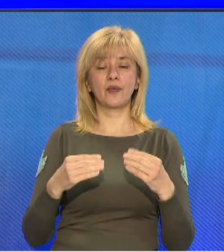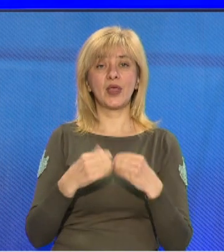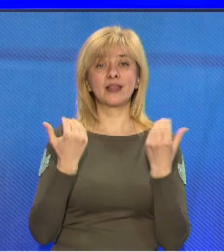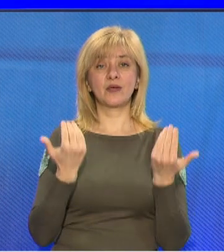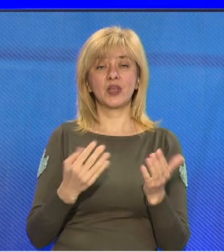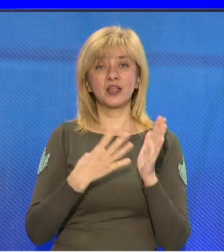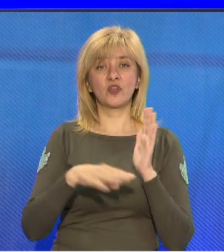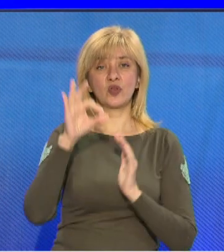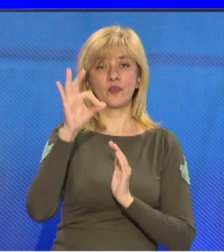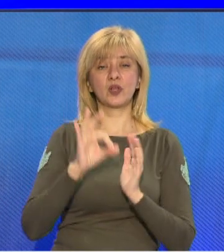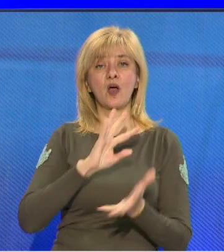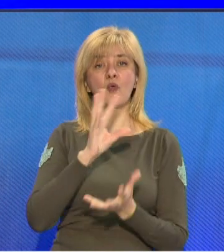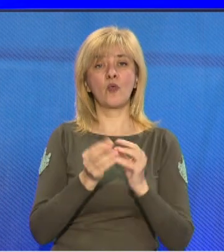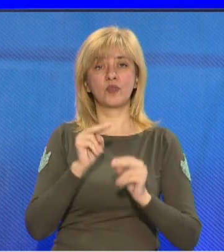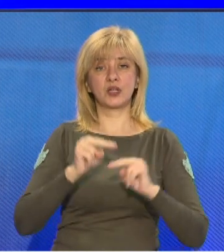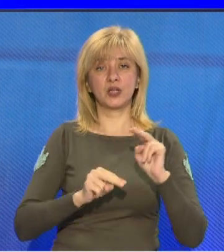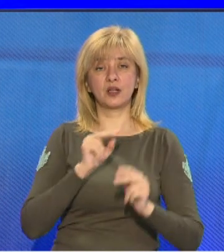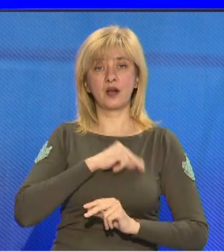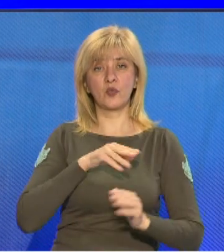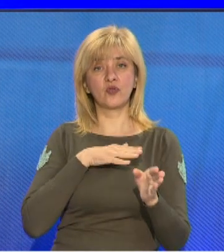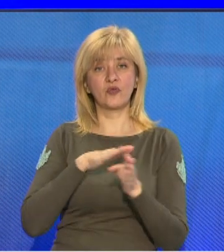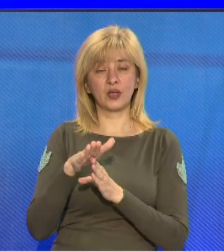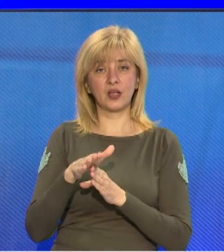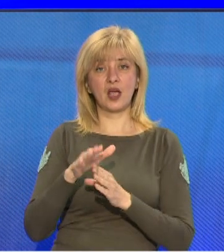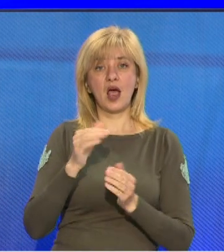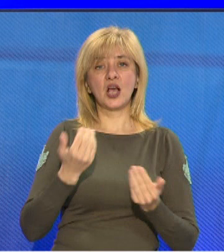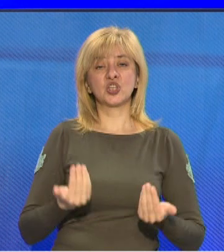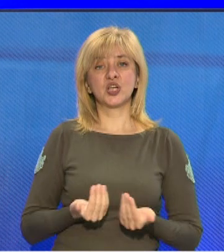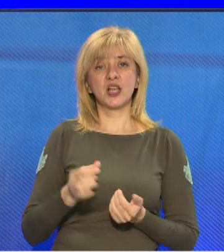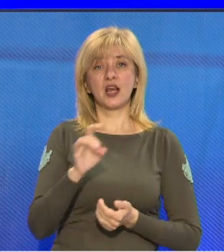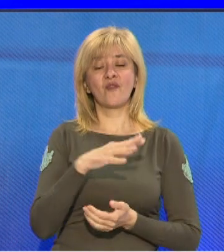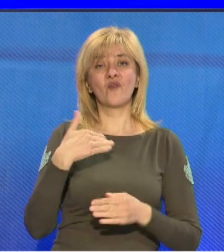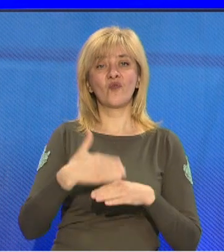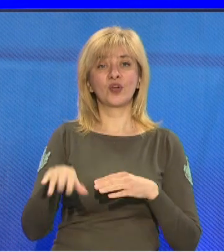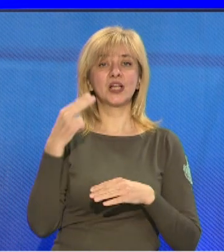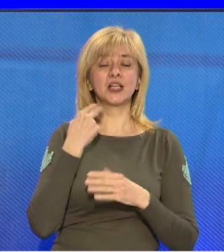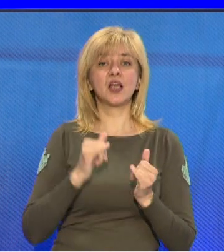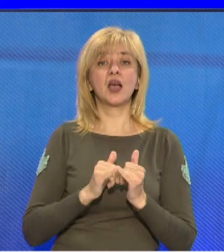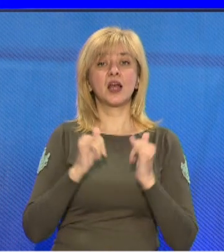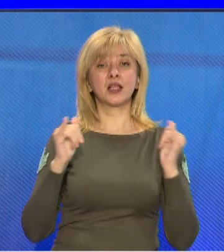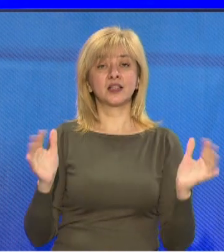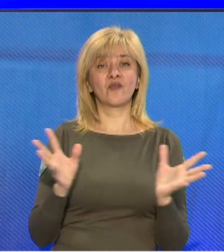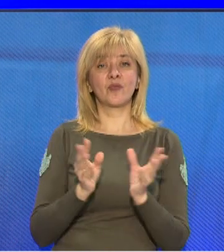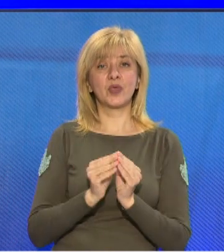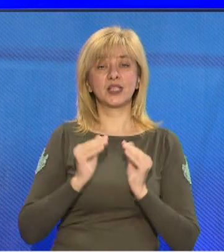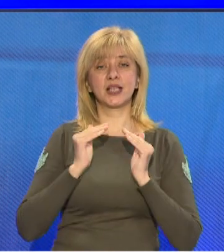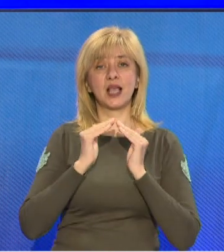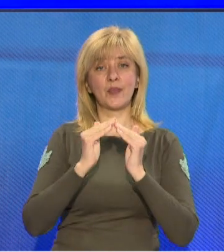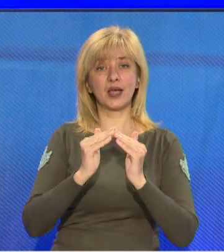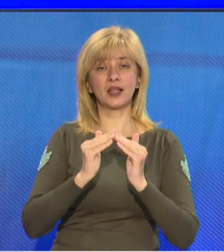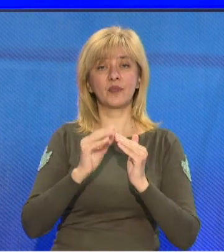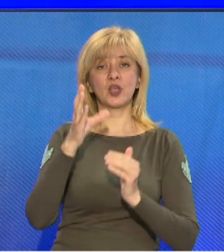90% агульнобудовничьих работ уже выполнены. А вот жилый микрорайон по улице Лицкая растет разом с объектами